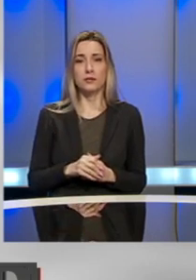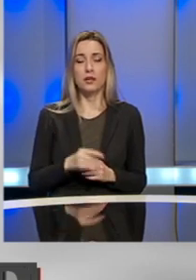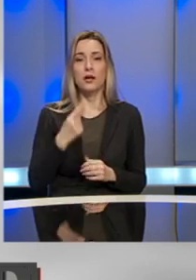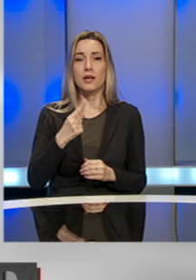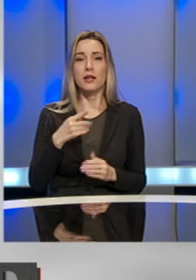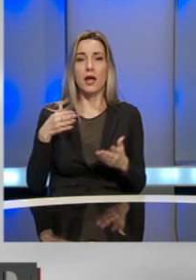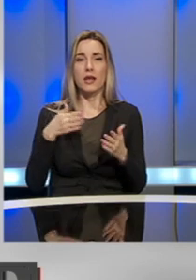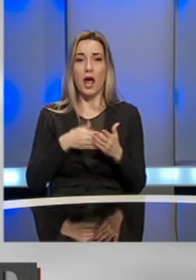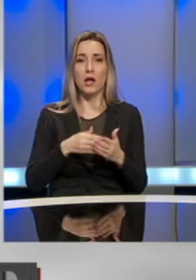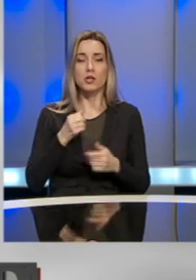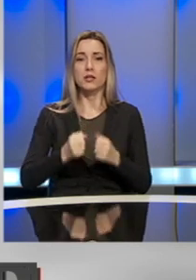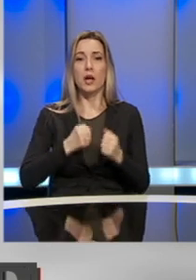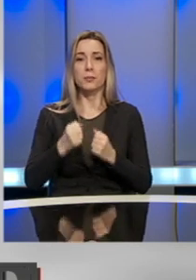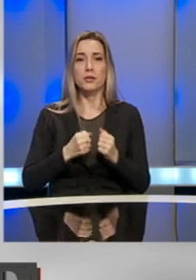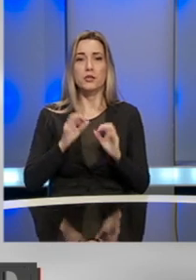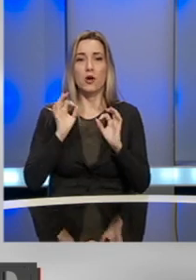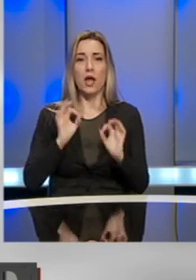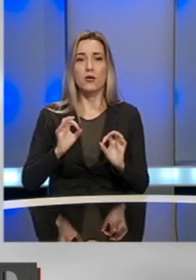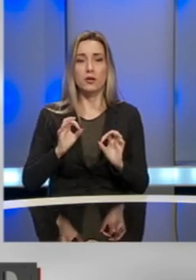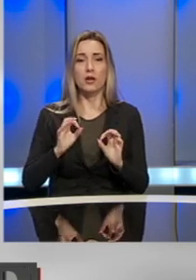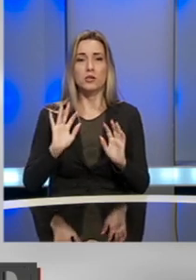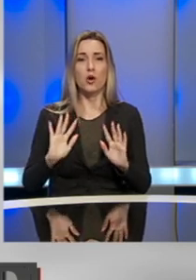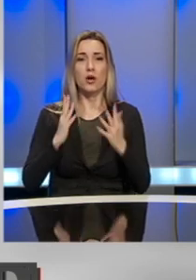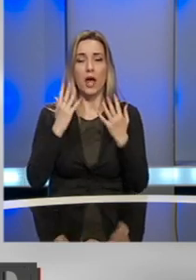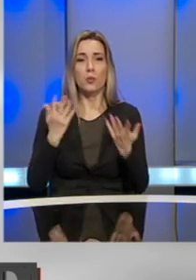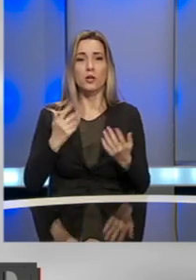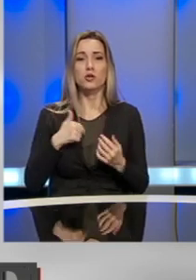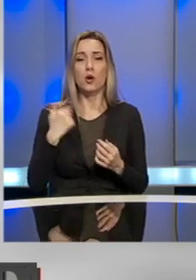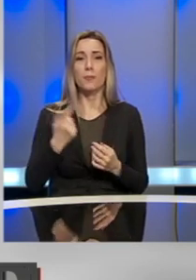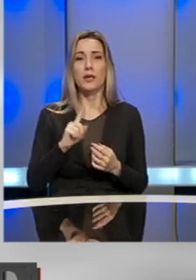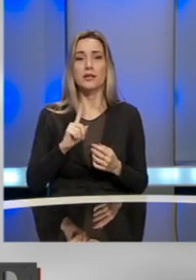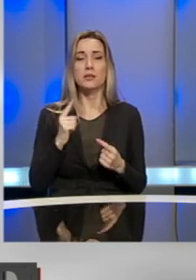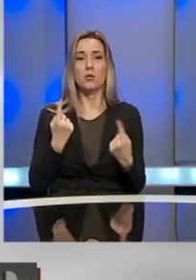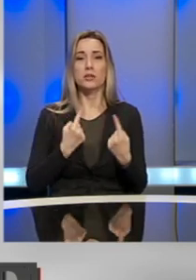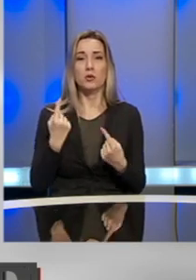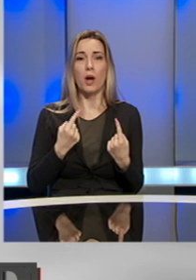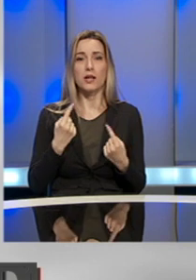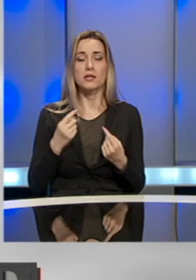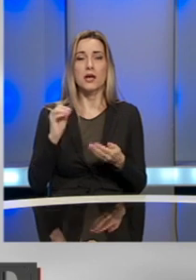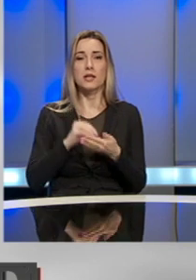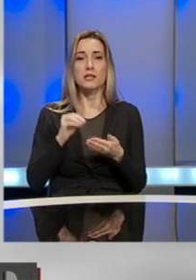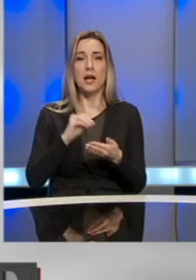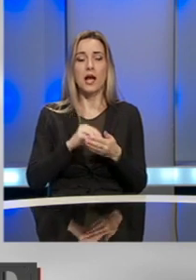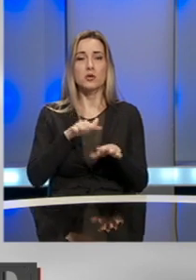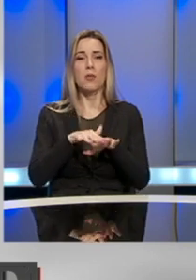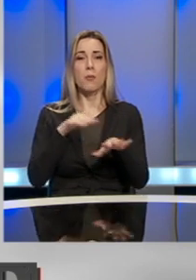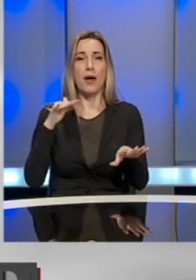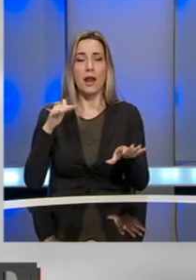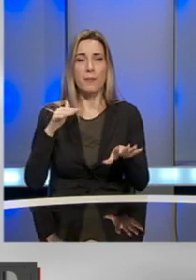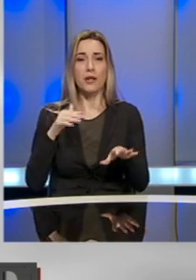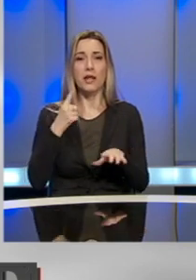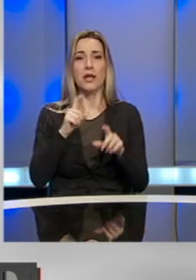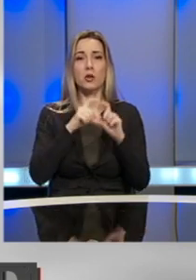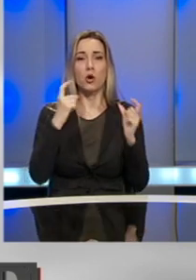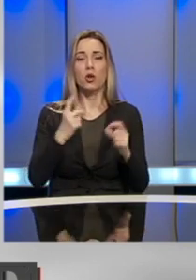jedan način da brzo, efikasno reagujemo, zato što sad mi nismo baš u situaciji da zakazujemo i parlamente jednog